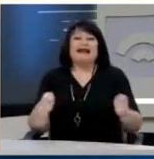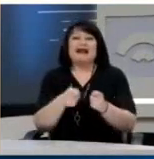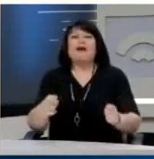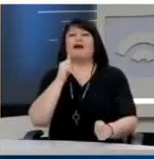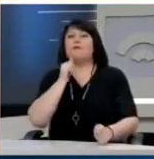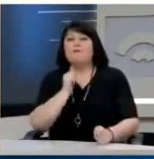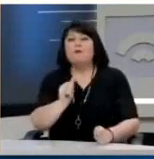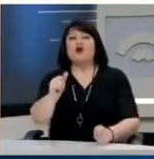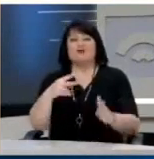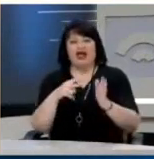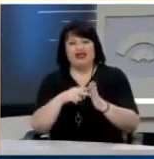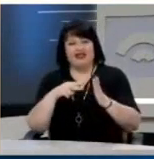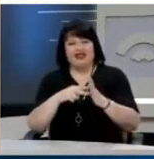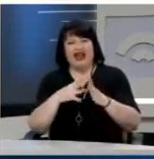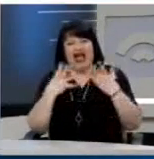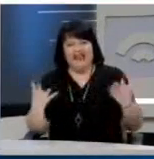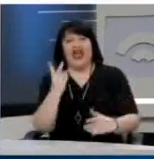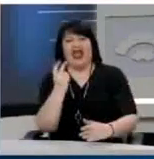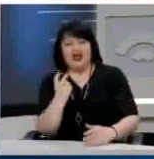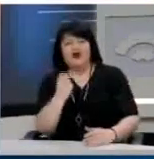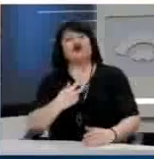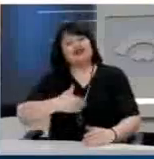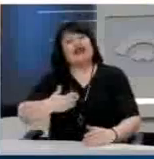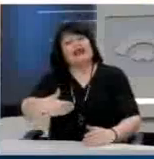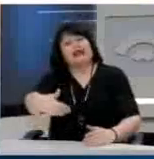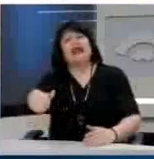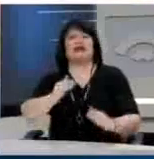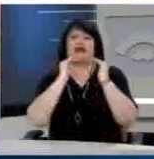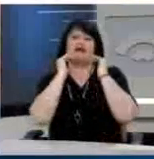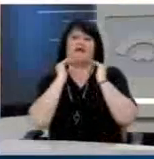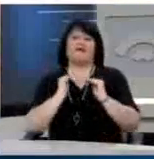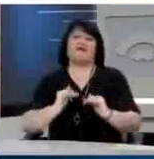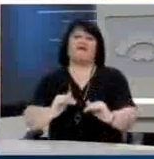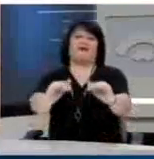μόνιμα και για το 19 και για το 20 και για όλα τα επόμενα χρόνια.